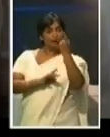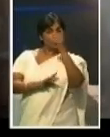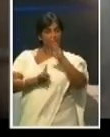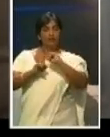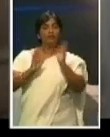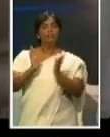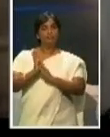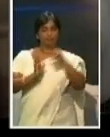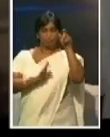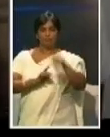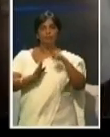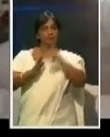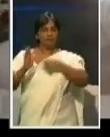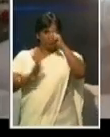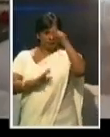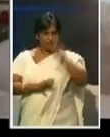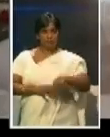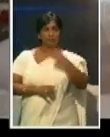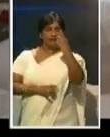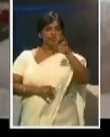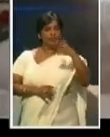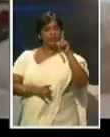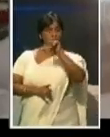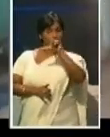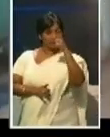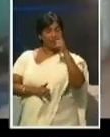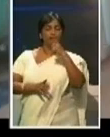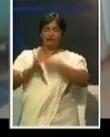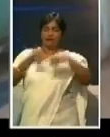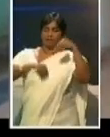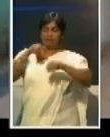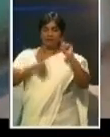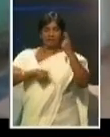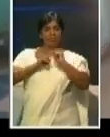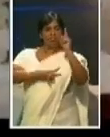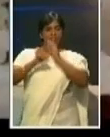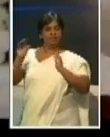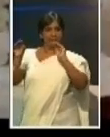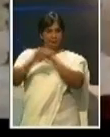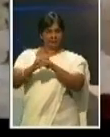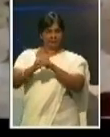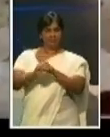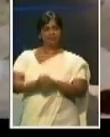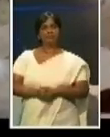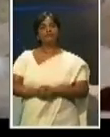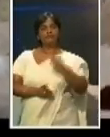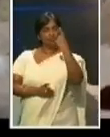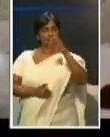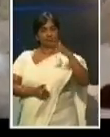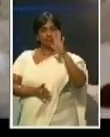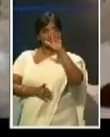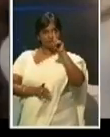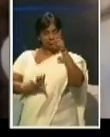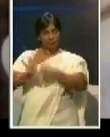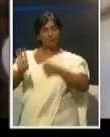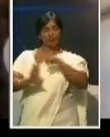වෙනි අග්‍රාමාත්‍යවරයා වූ දීමු ජයරත්න මහතා 1970 මැතිවරණයෙන් මුල්වරට පාර්ලිමේන්තුවට තේරීපත් වුණා.